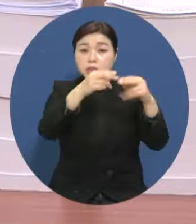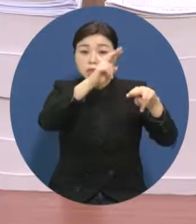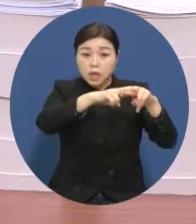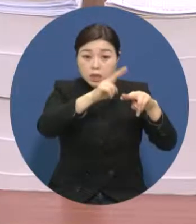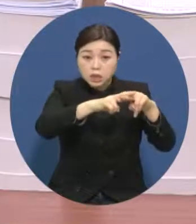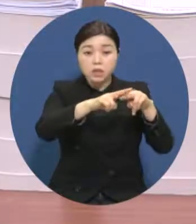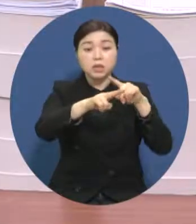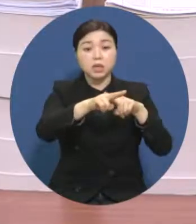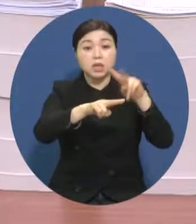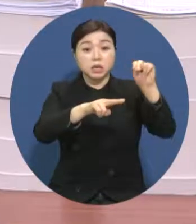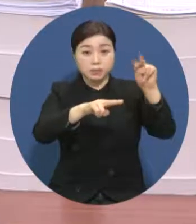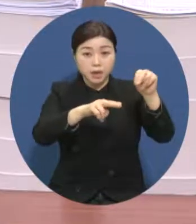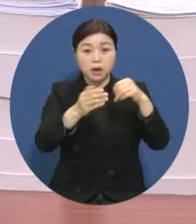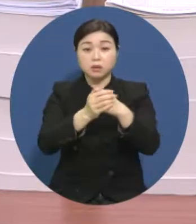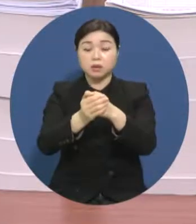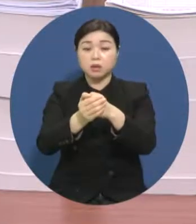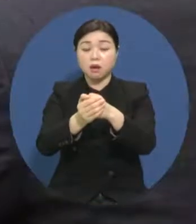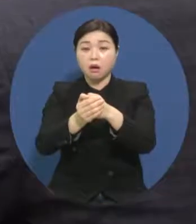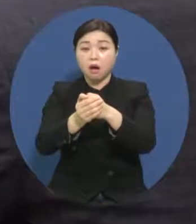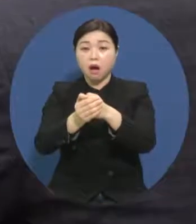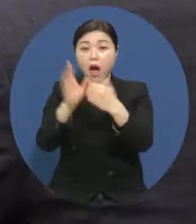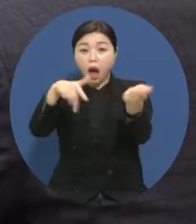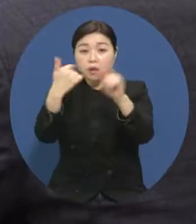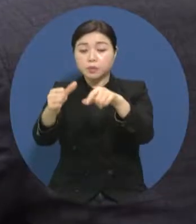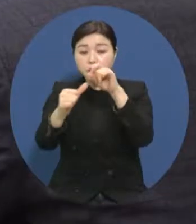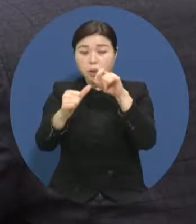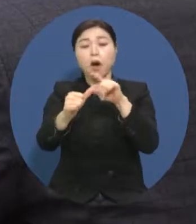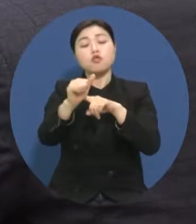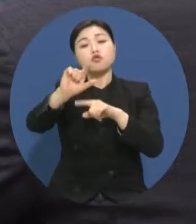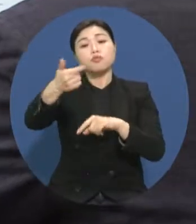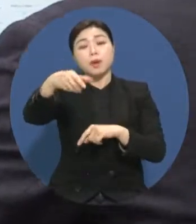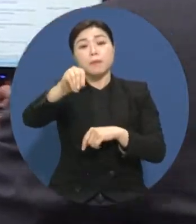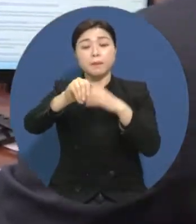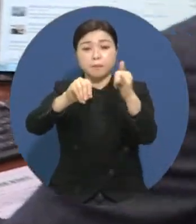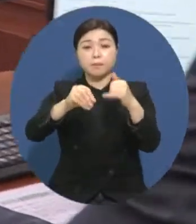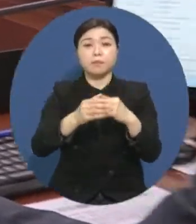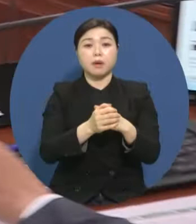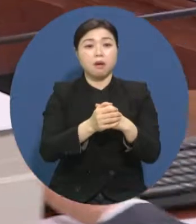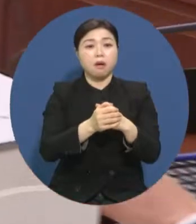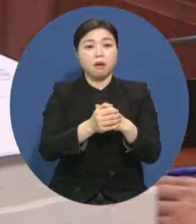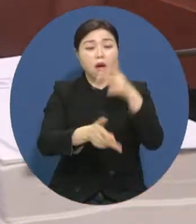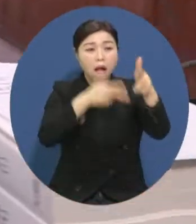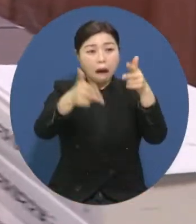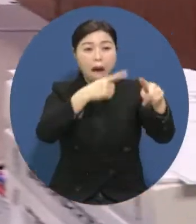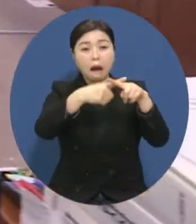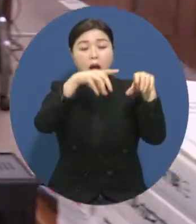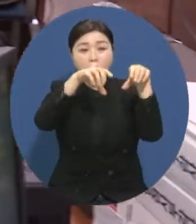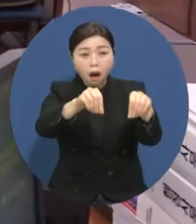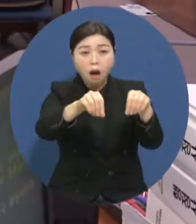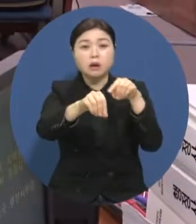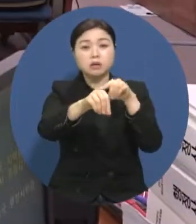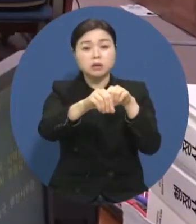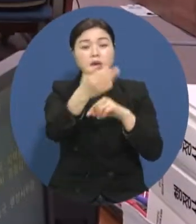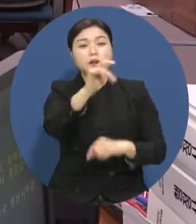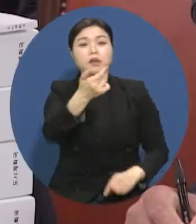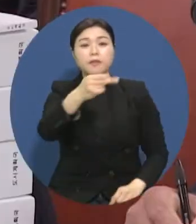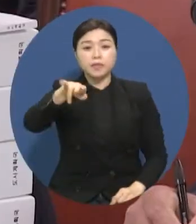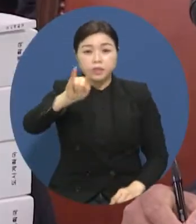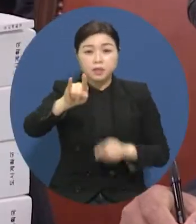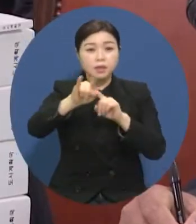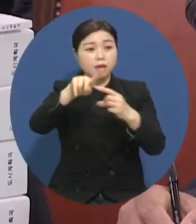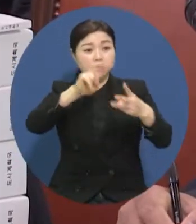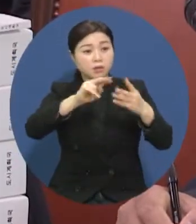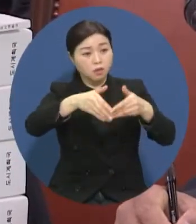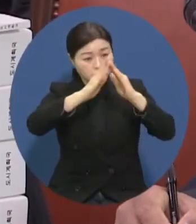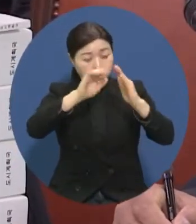개, 일용직 근무자 600만 명. 사업 허가 문제로 수년간 표류해오던 현대 글로벌 비즈니스